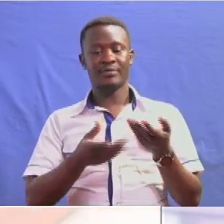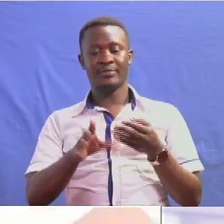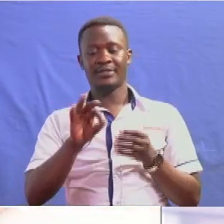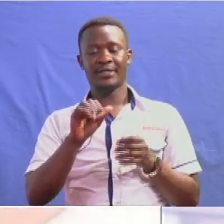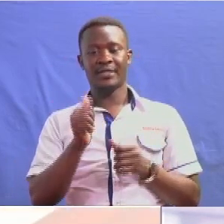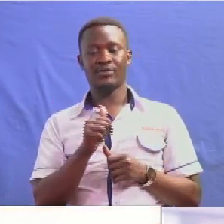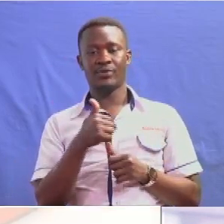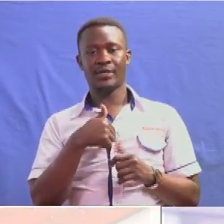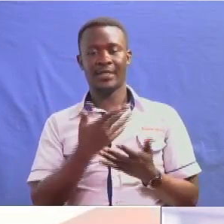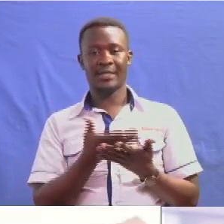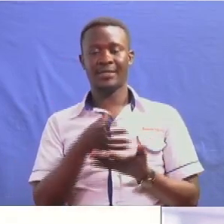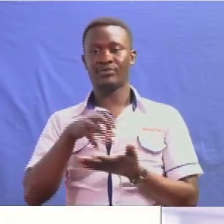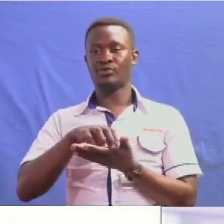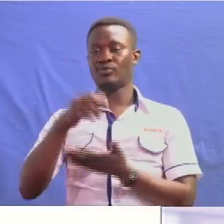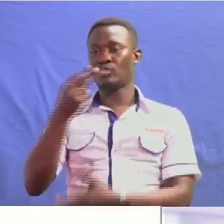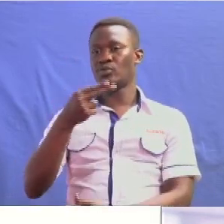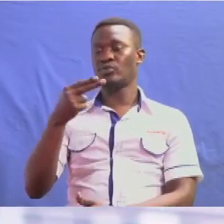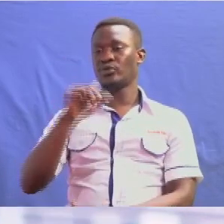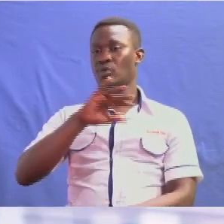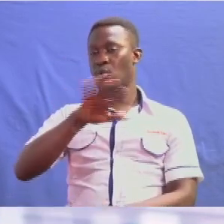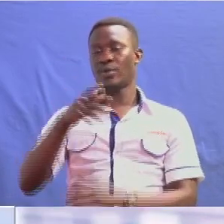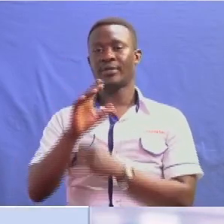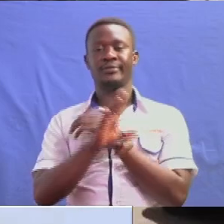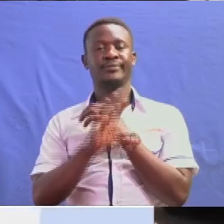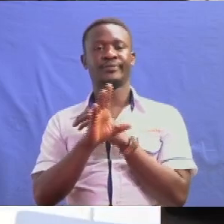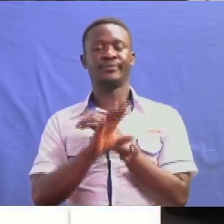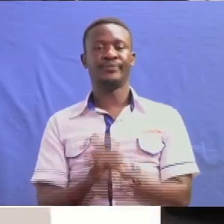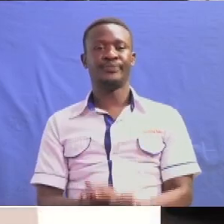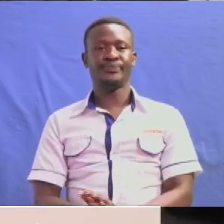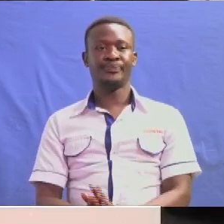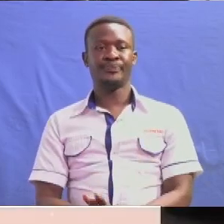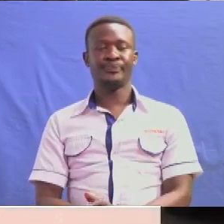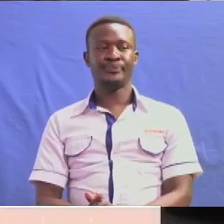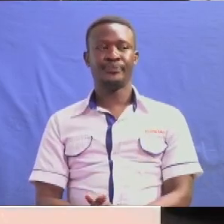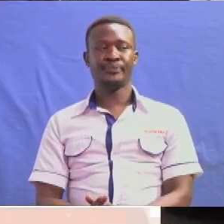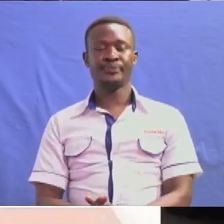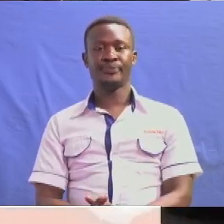hazijachukuliwa katika vituo vya huduma kote nchini.